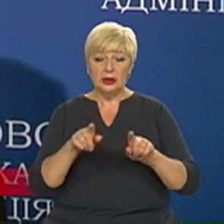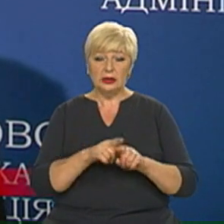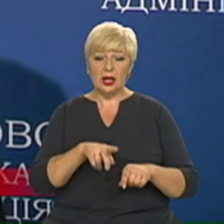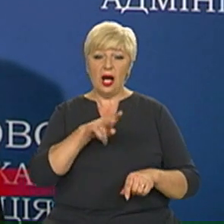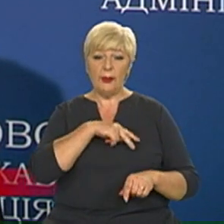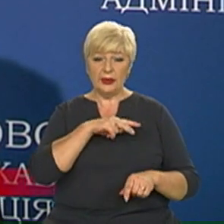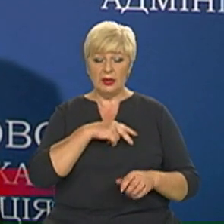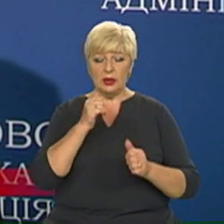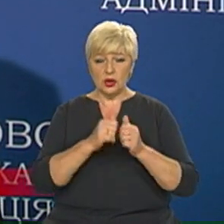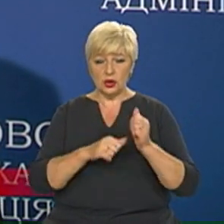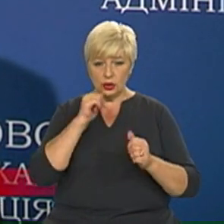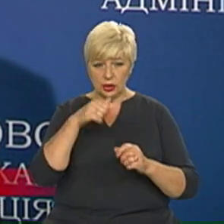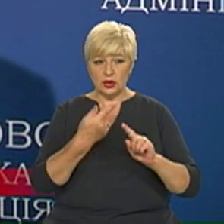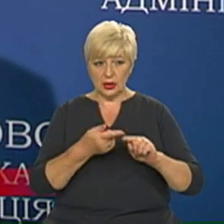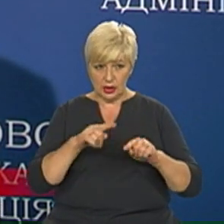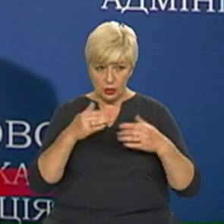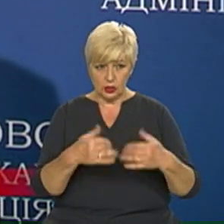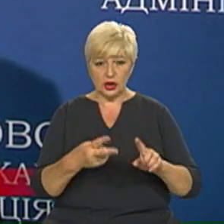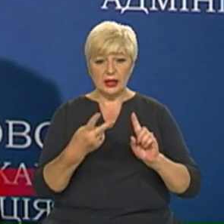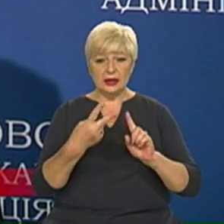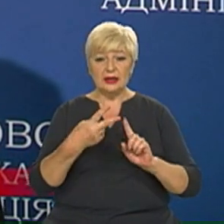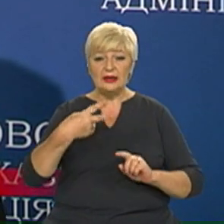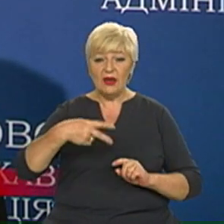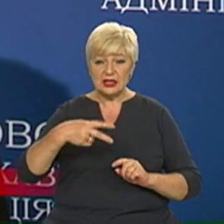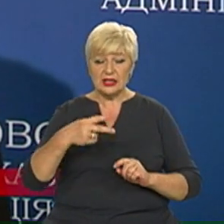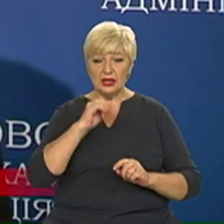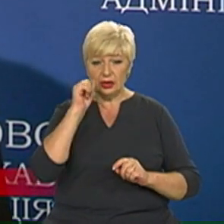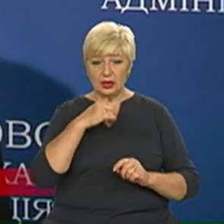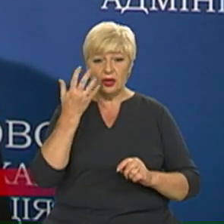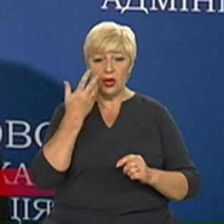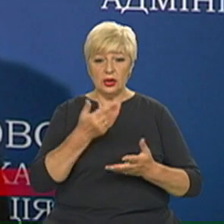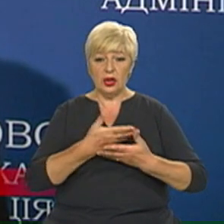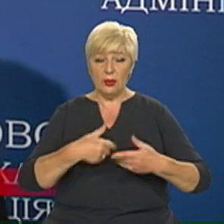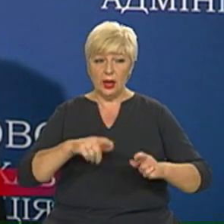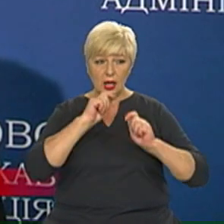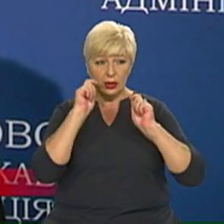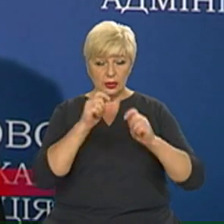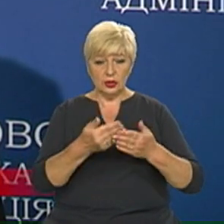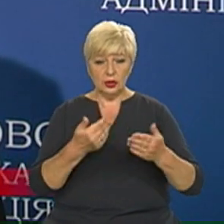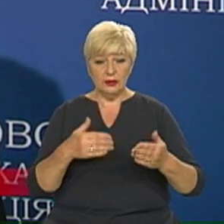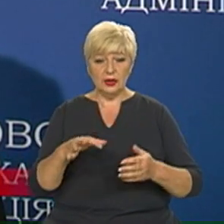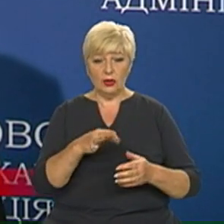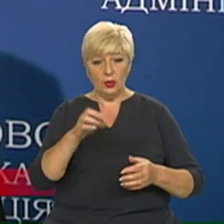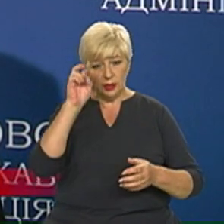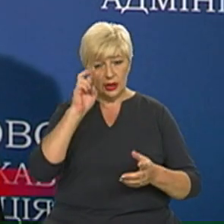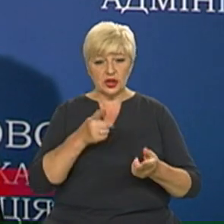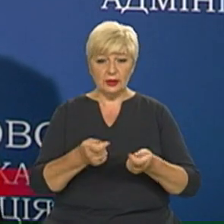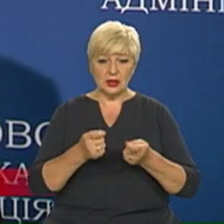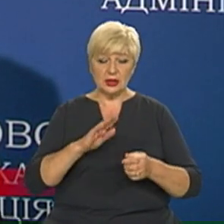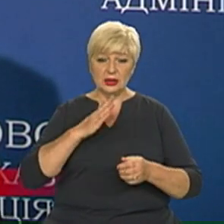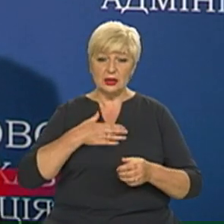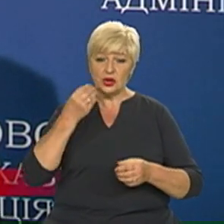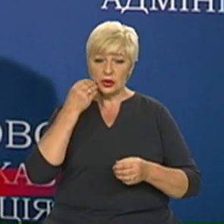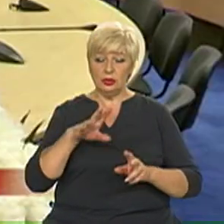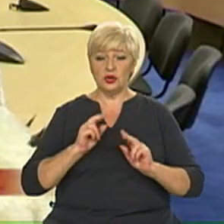премія щорічна, це вже 20-й рік, коли ми нагороджуємо від обласної державної адміністрації